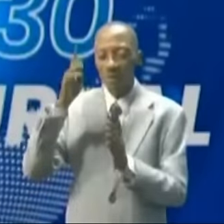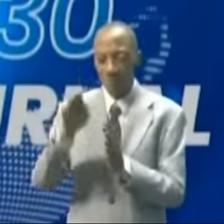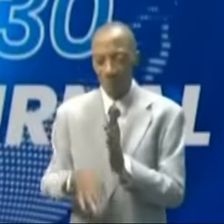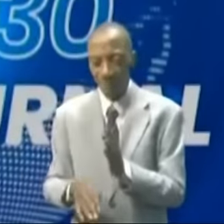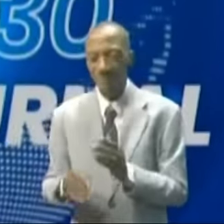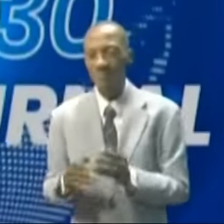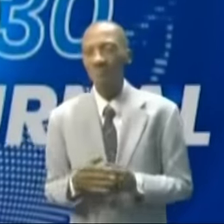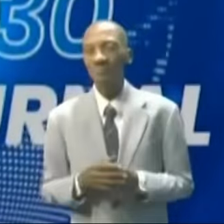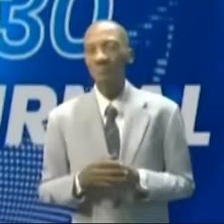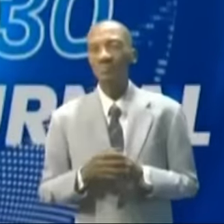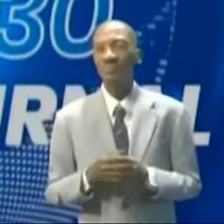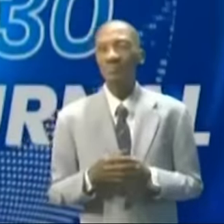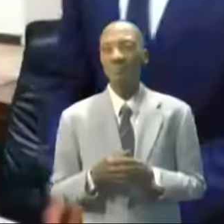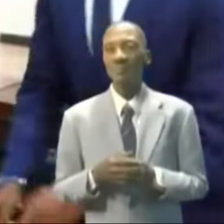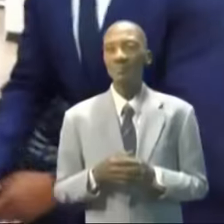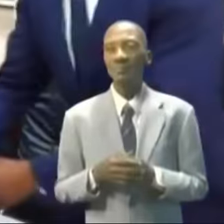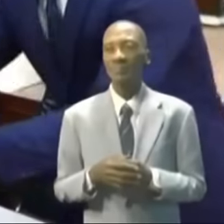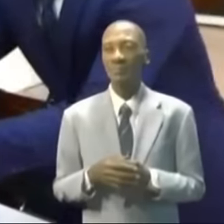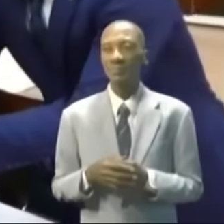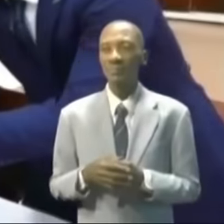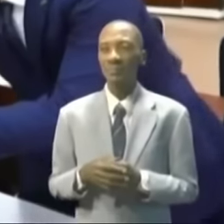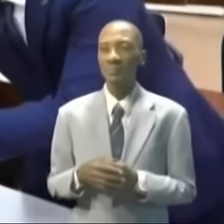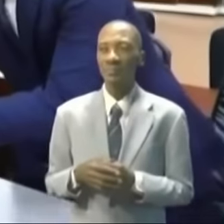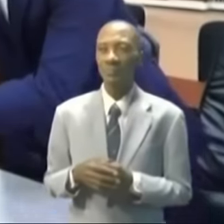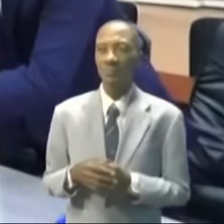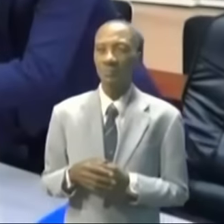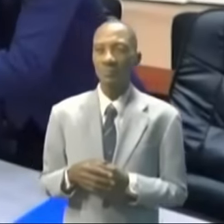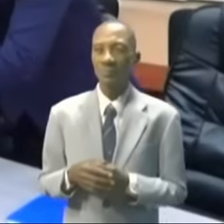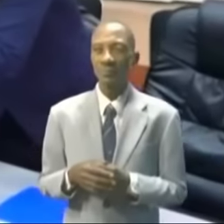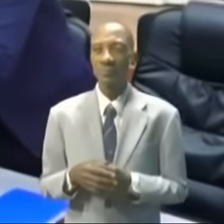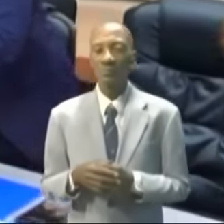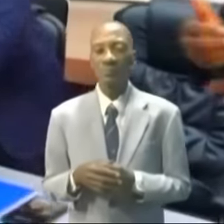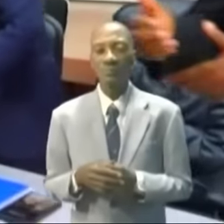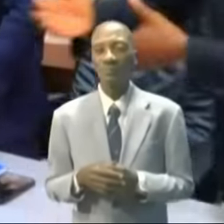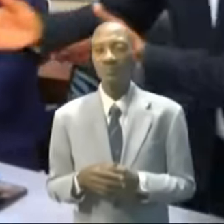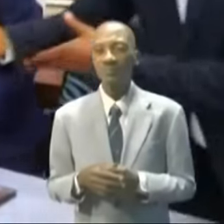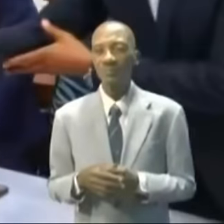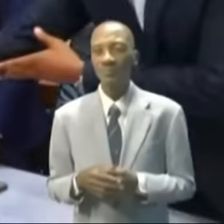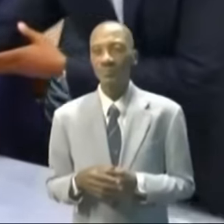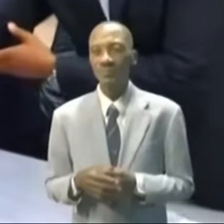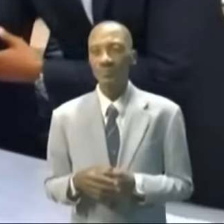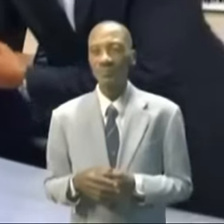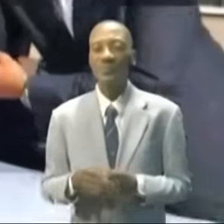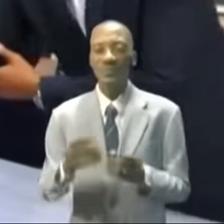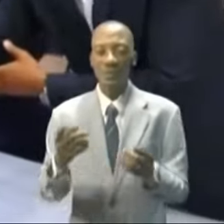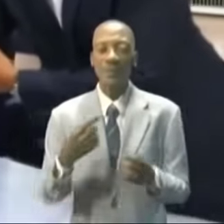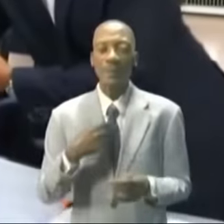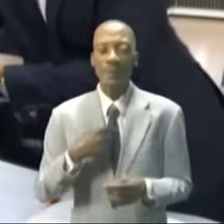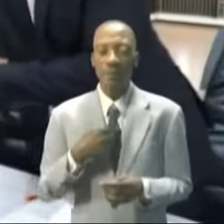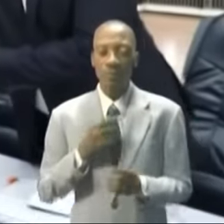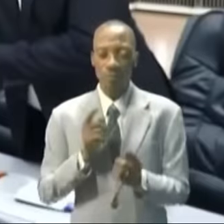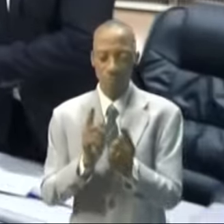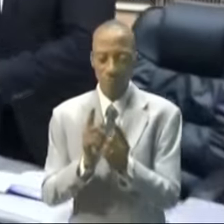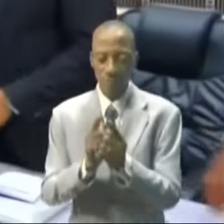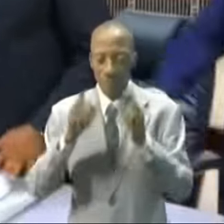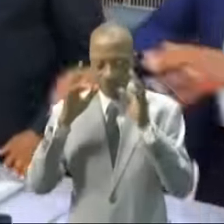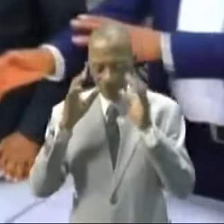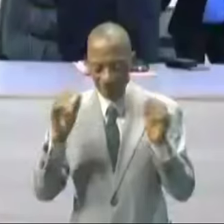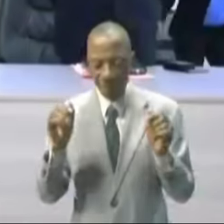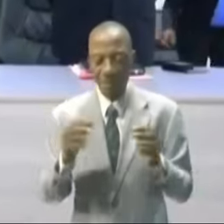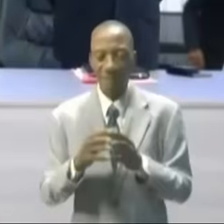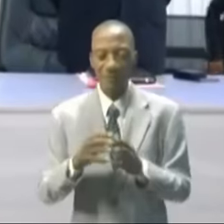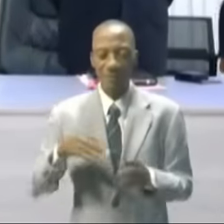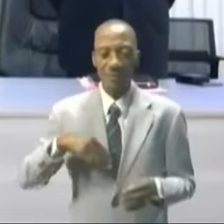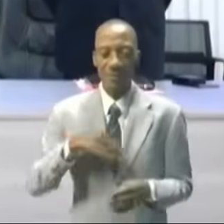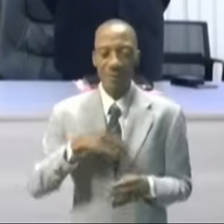Mbalaka. Nous venons d'être reçus par le président accompagné des membres du bureau